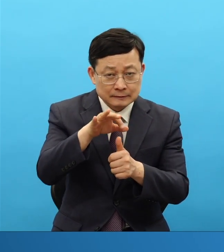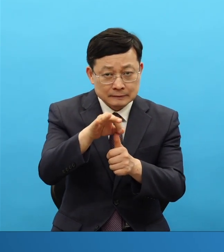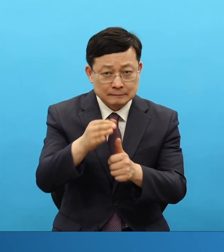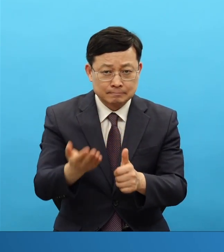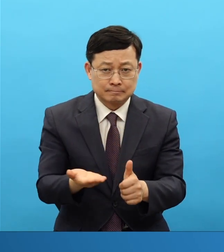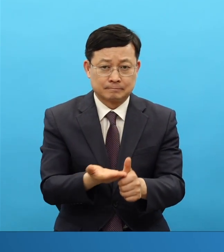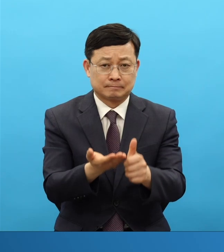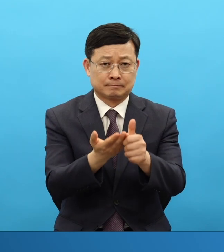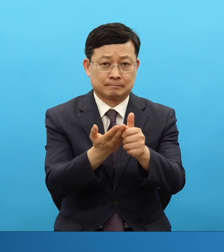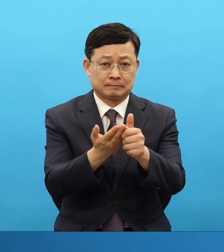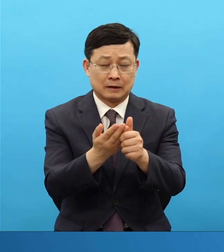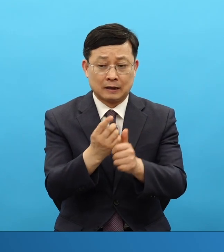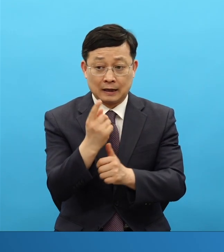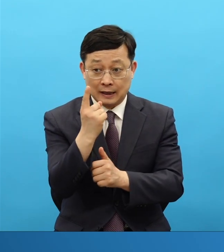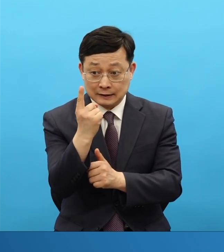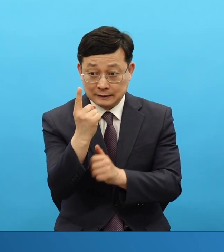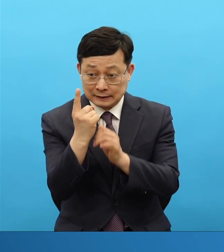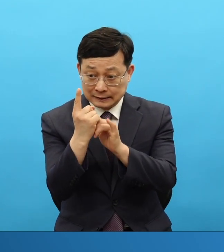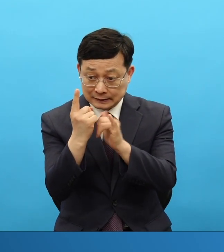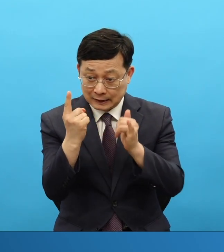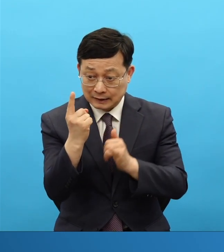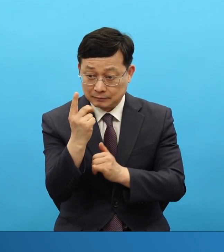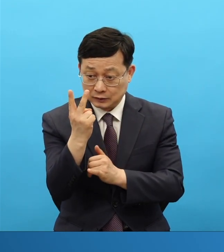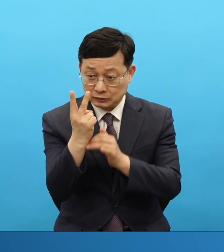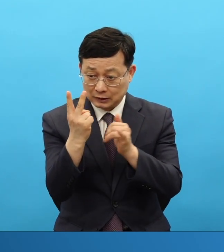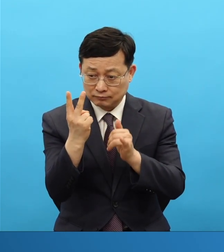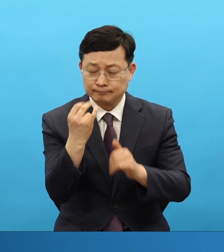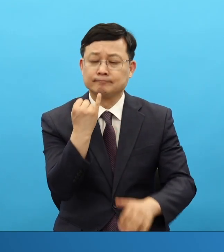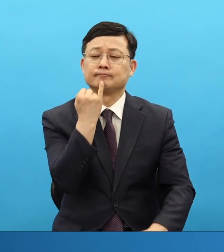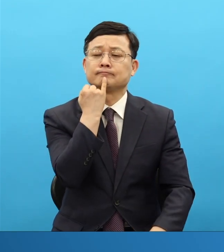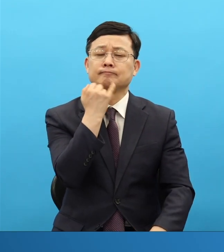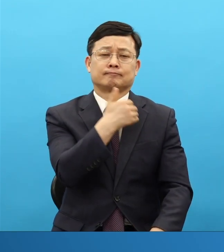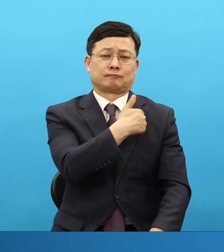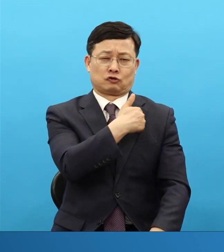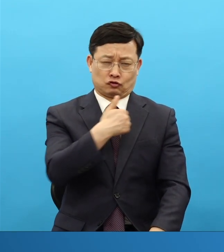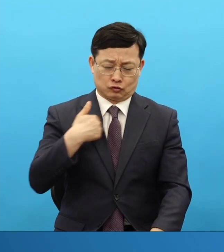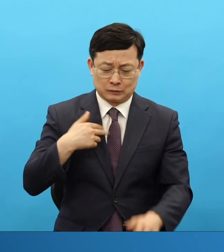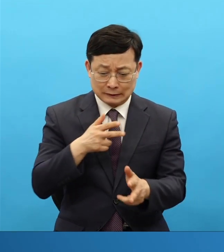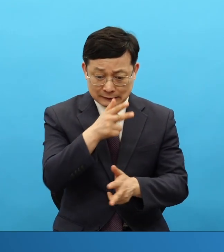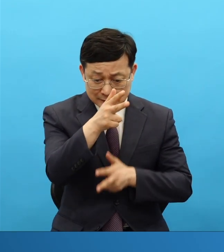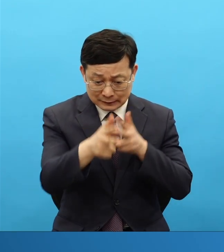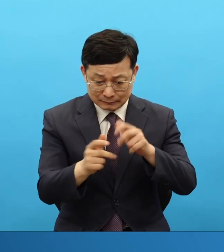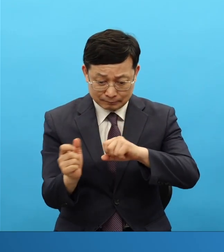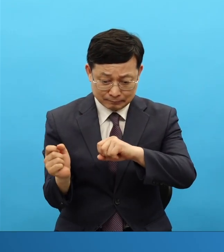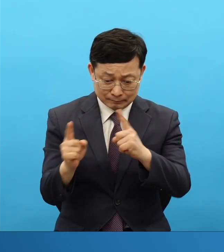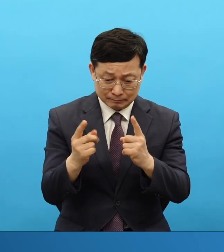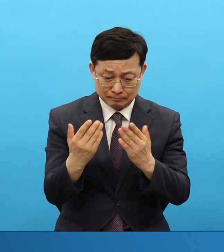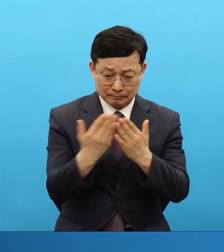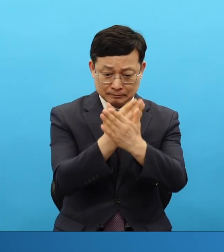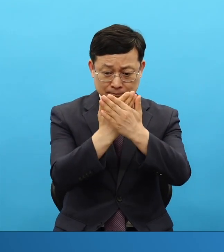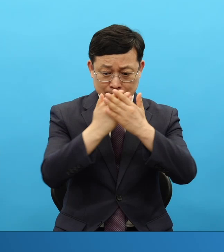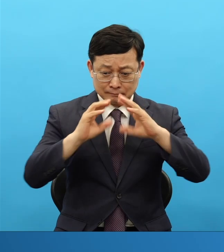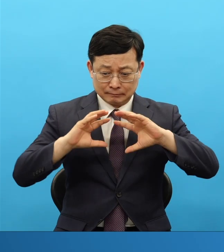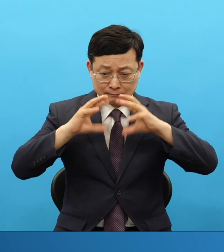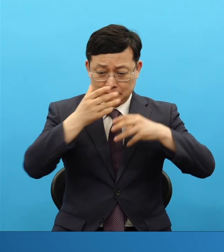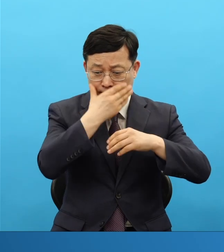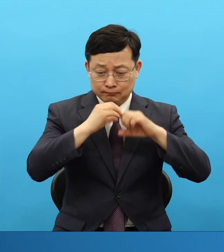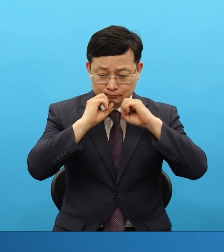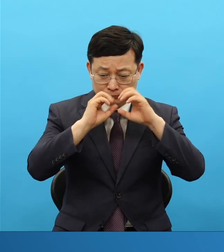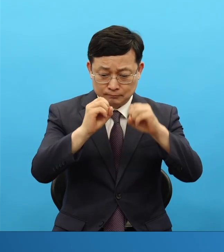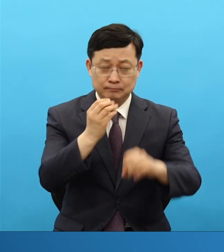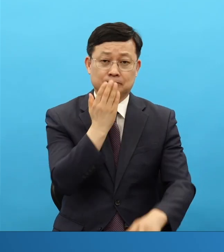이 한두 명 가지고도 여러분 산업도 살리고 세계 복음화도 하고요. Even with just 1 or 2 individuals, you can revive your business and do